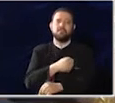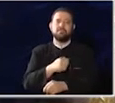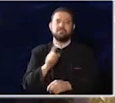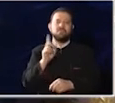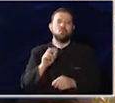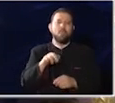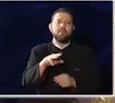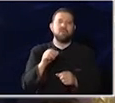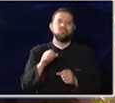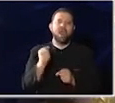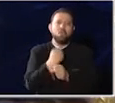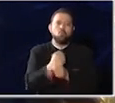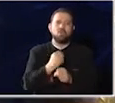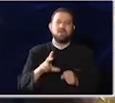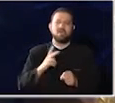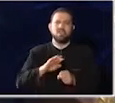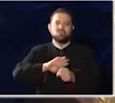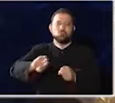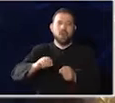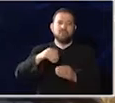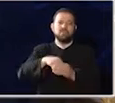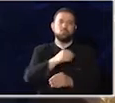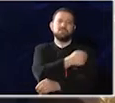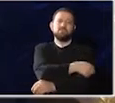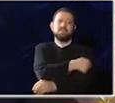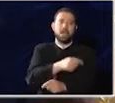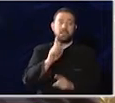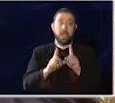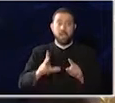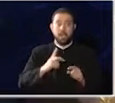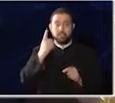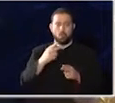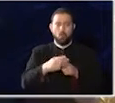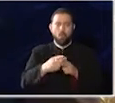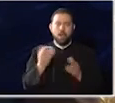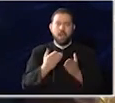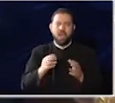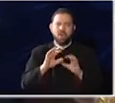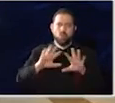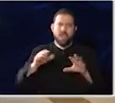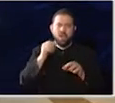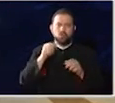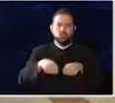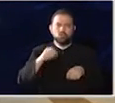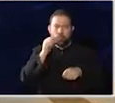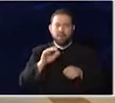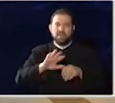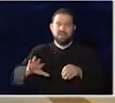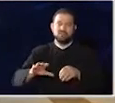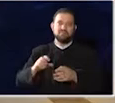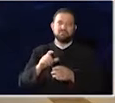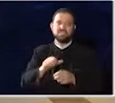Nu mai mergi la serviciu, ești izolat într-un spital. Dacă este o boală contagioasă, izolarea este cu atât mai strictă. Și așa mai